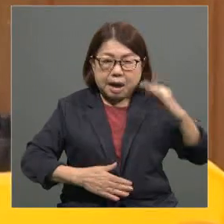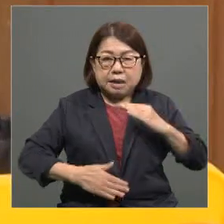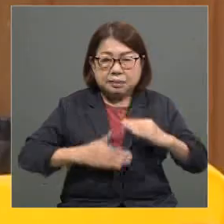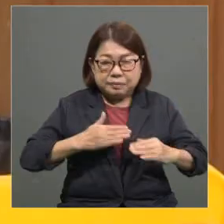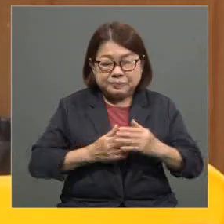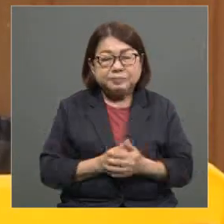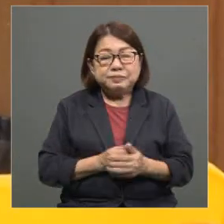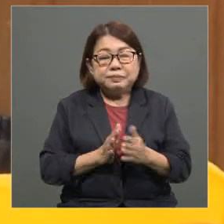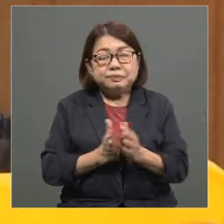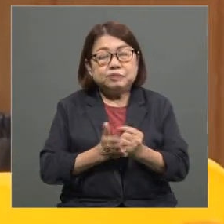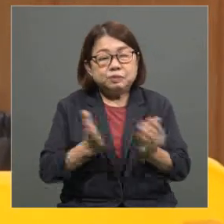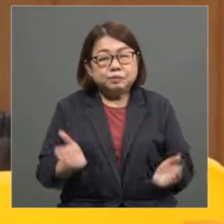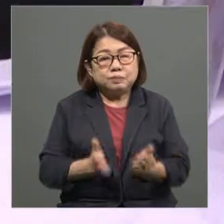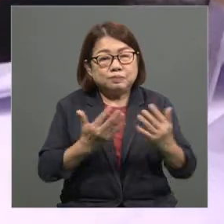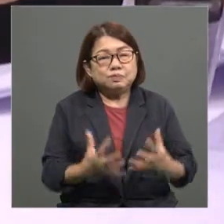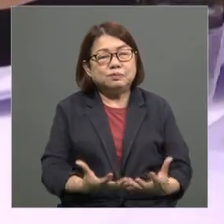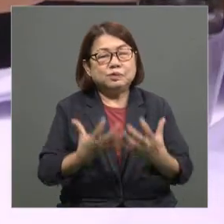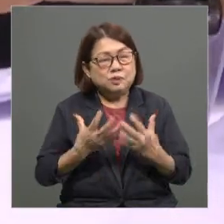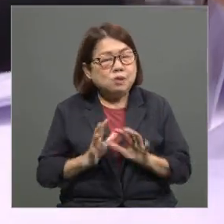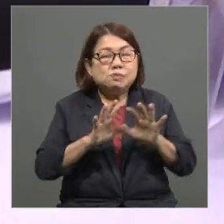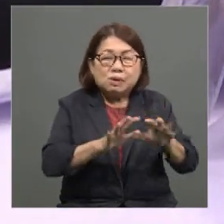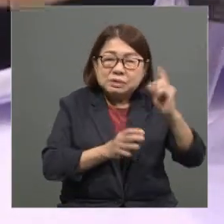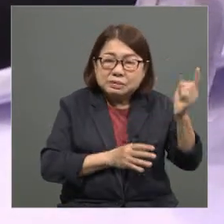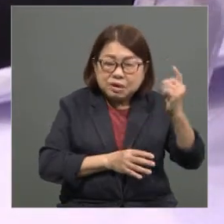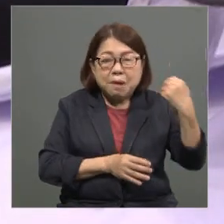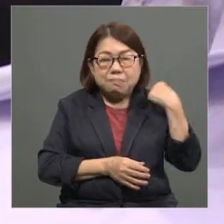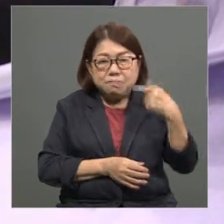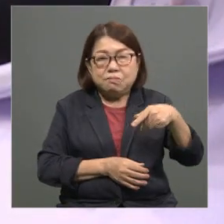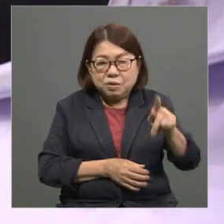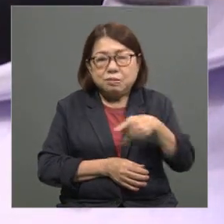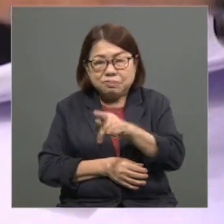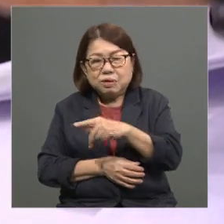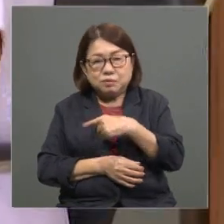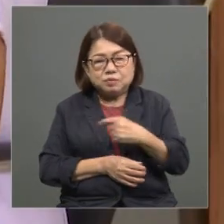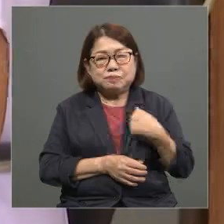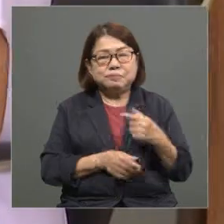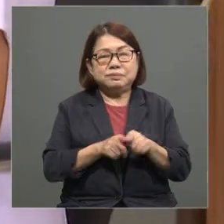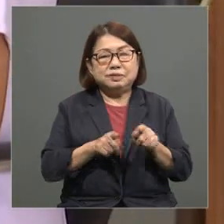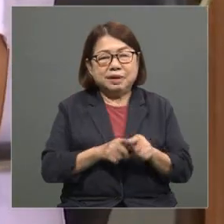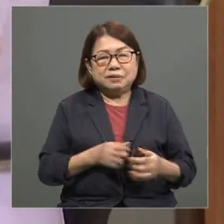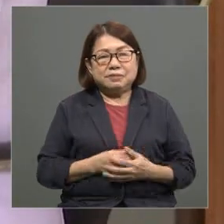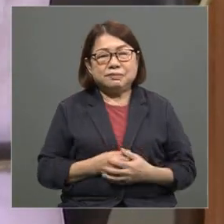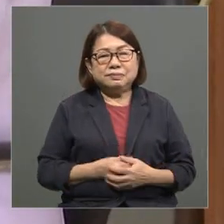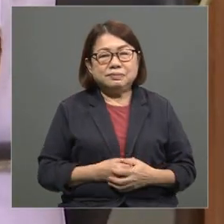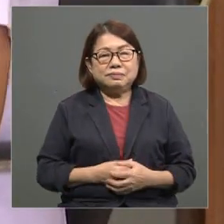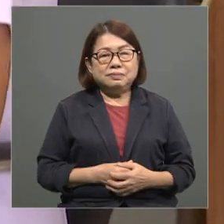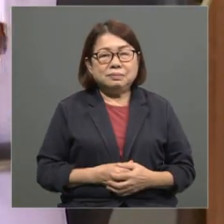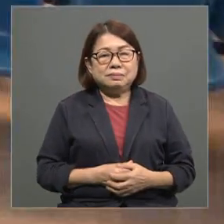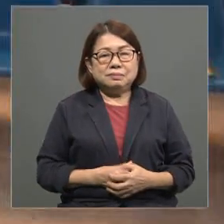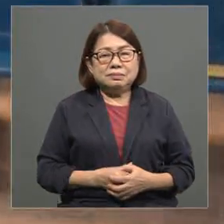รวมถึงการส่งเสริมการท่องเที่ยวซึ่งจะนำมาซึ่งผลประโยชน์ของประเทศชาติและประชาชนร่วมกันในอนาคตด้วยครับ